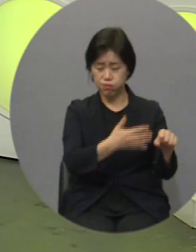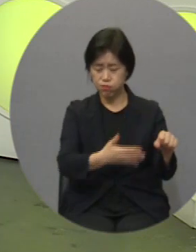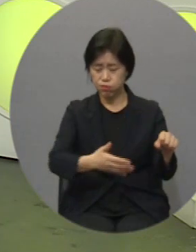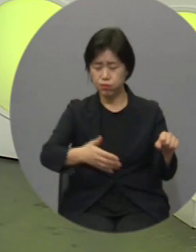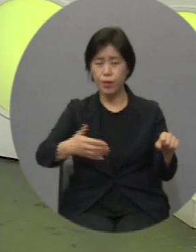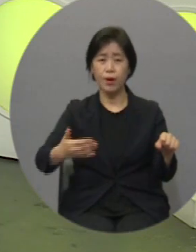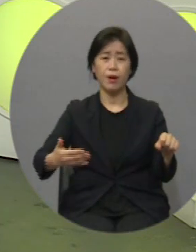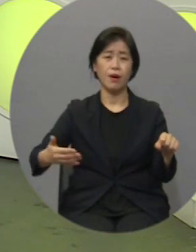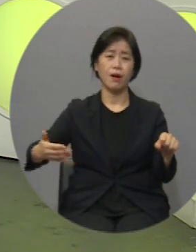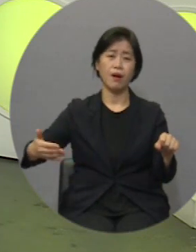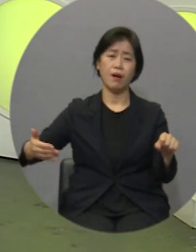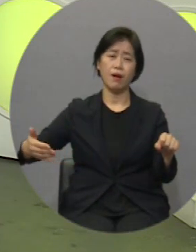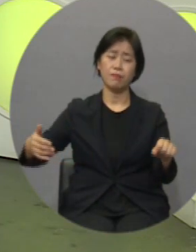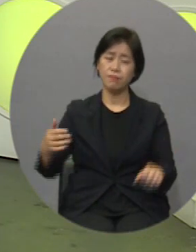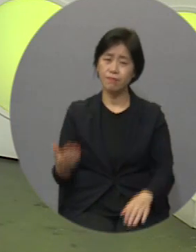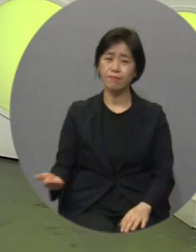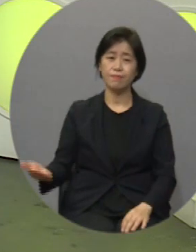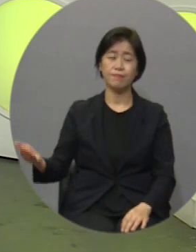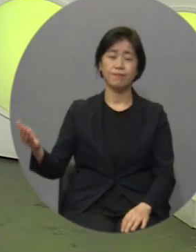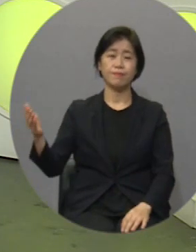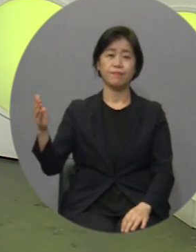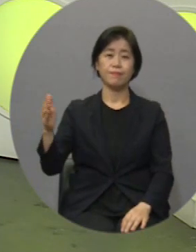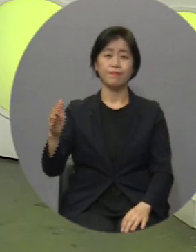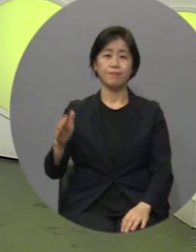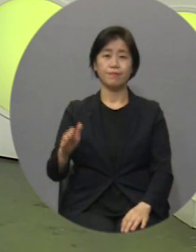세월은 자꾸 가는데